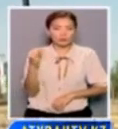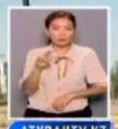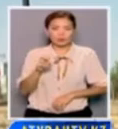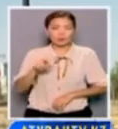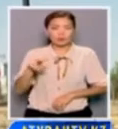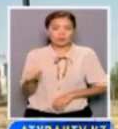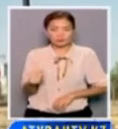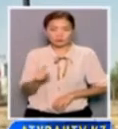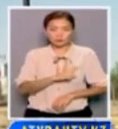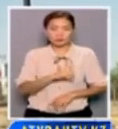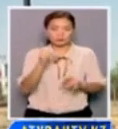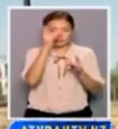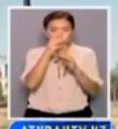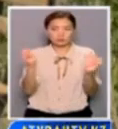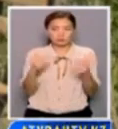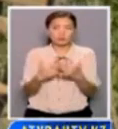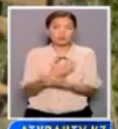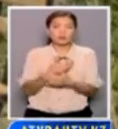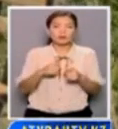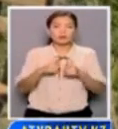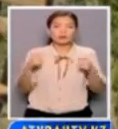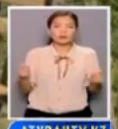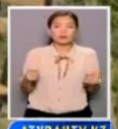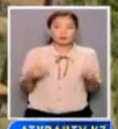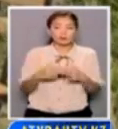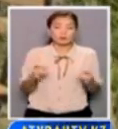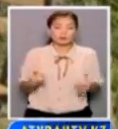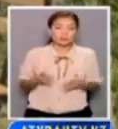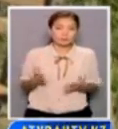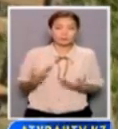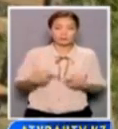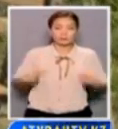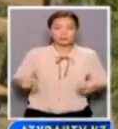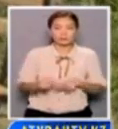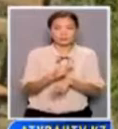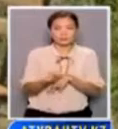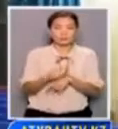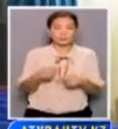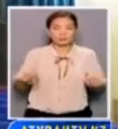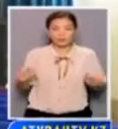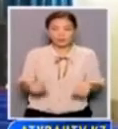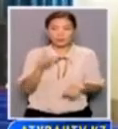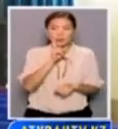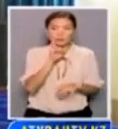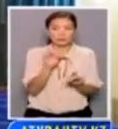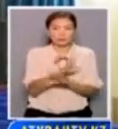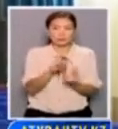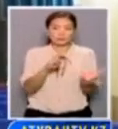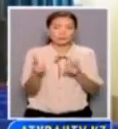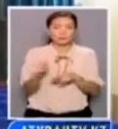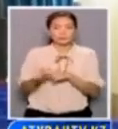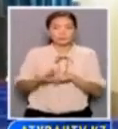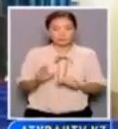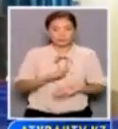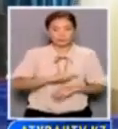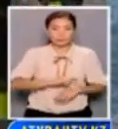күткен арманы. Енді ауыл жастары жаңадан ашылған мәдениет үйінде кәсіби шеберлерден тегін дәріс алады. Мұнда әзірге ән мен би курсы өз